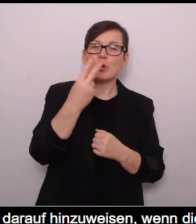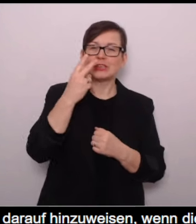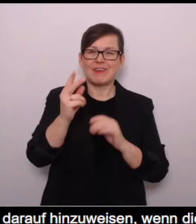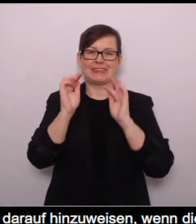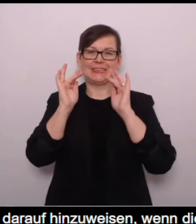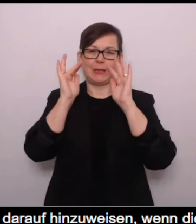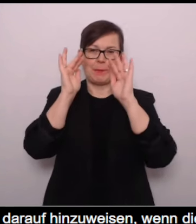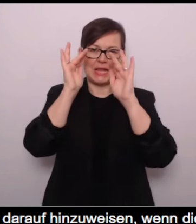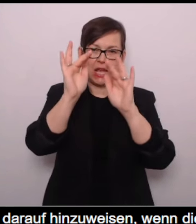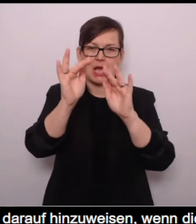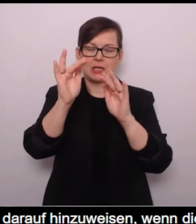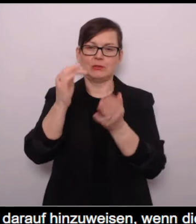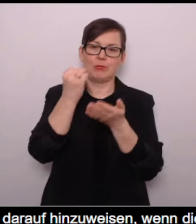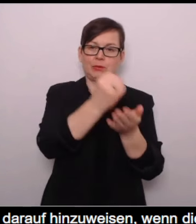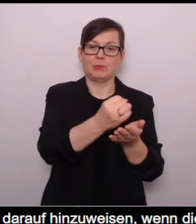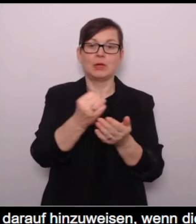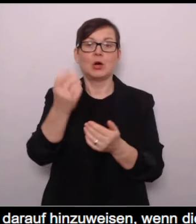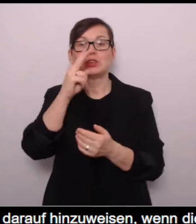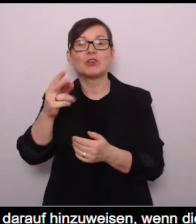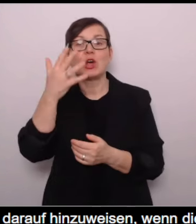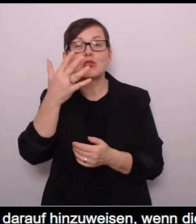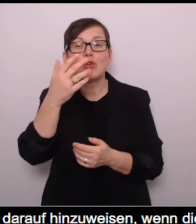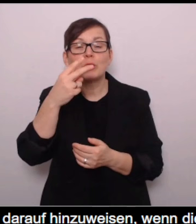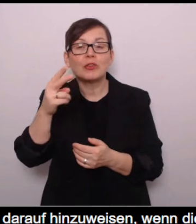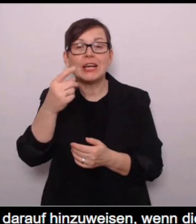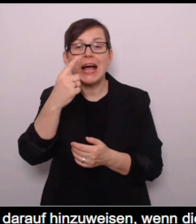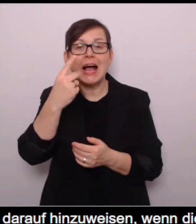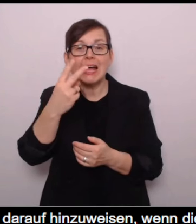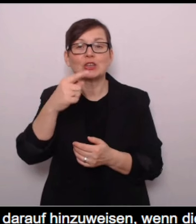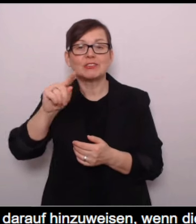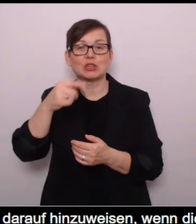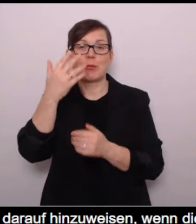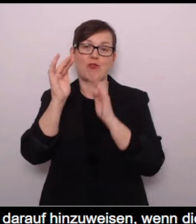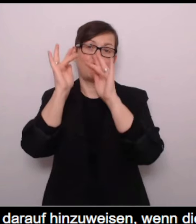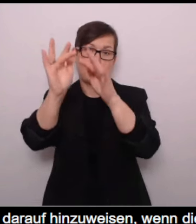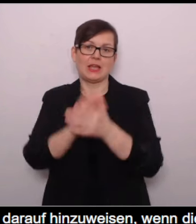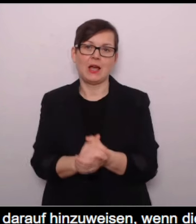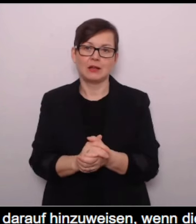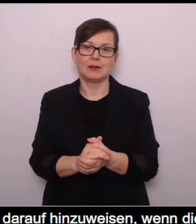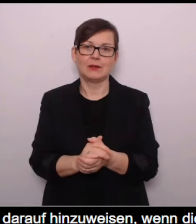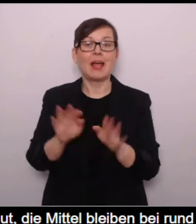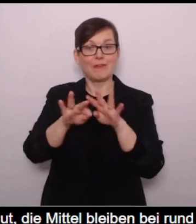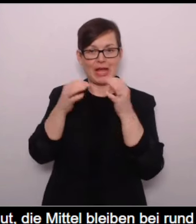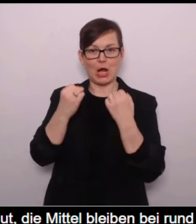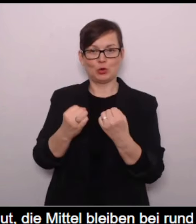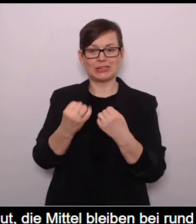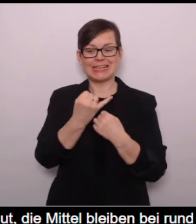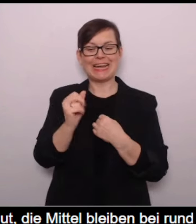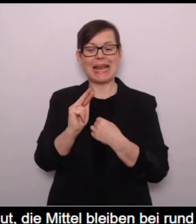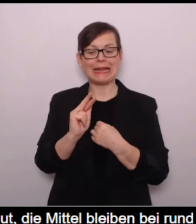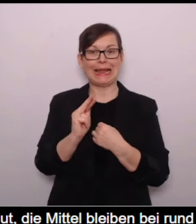diesem Haushaltsjahr 2024 21,25 Milliarden bereit und 2025 21